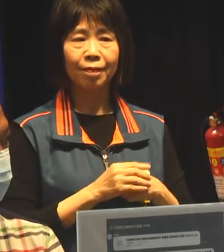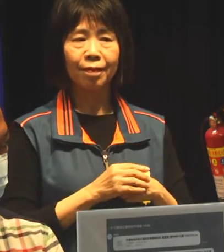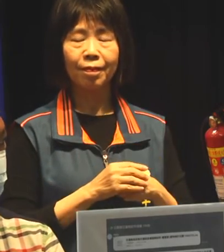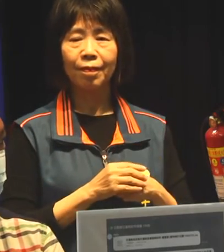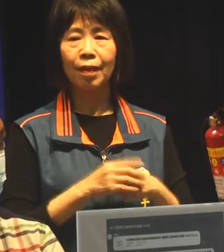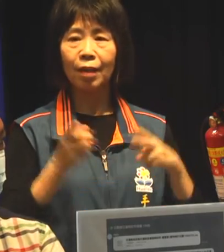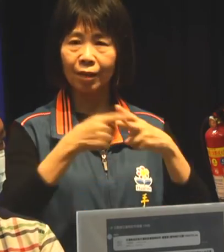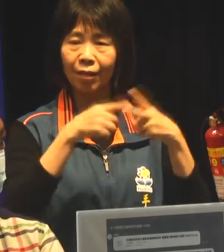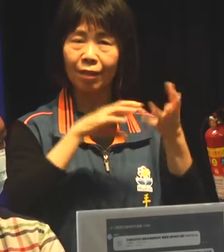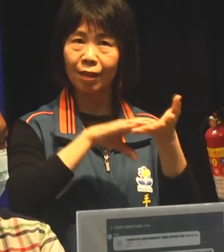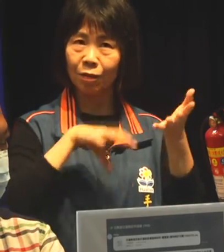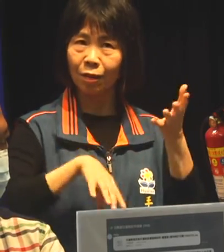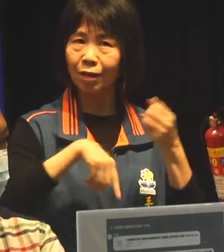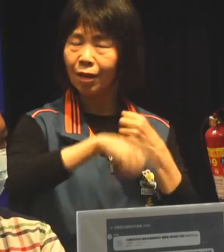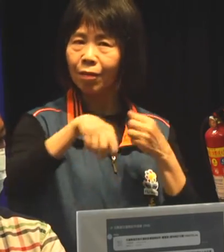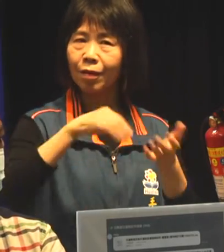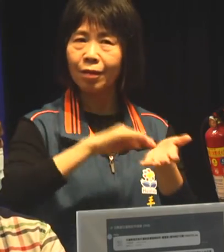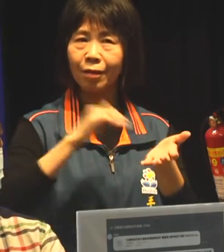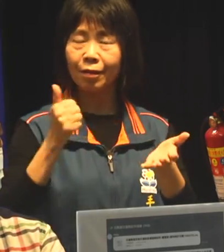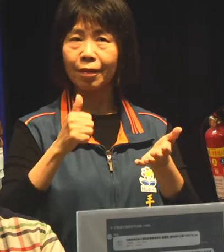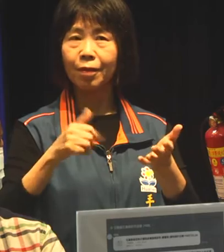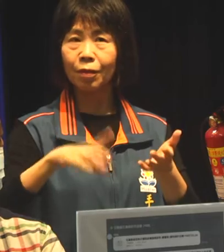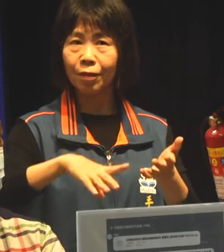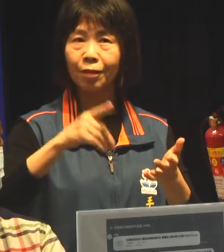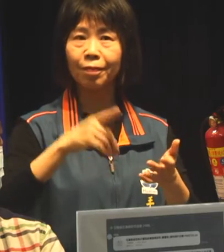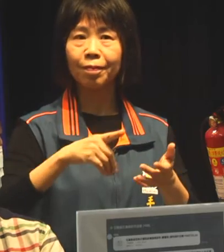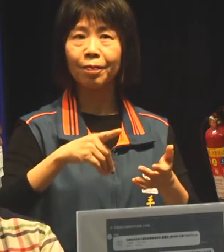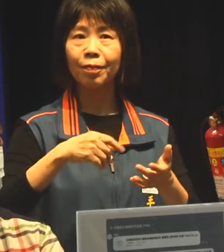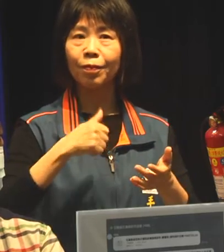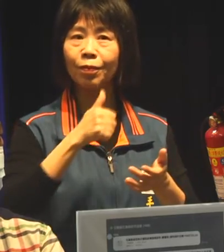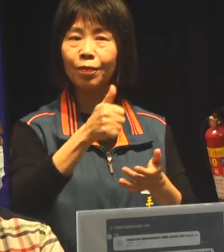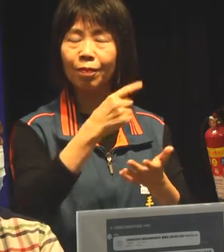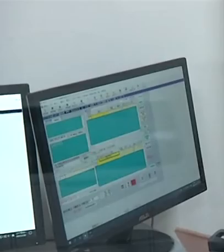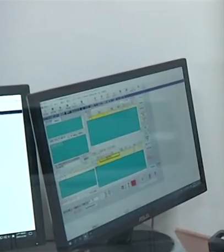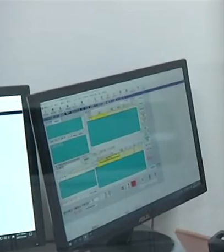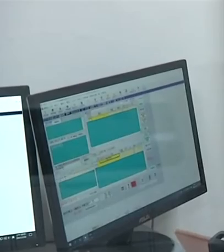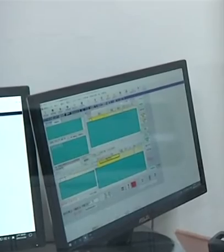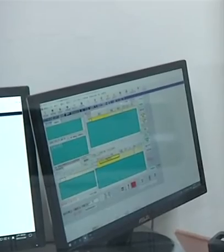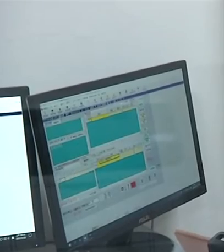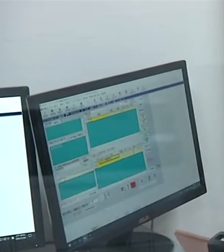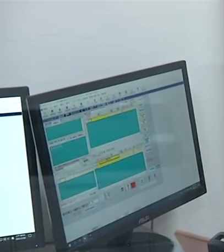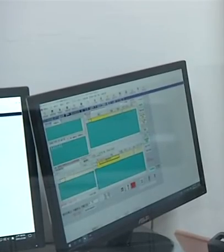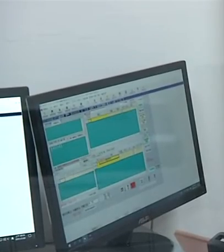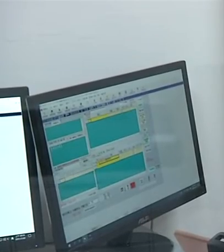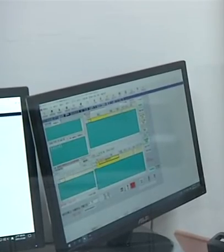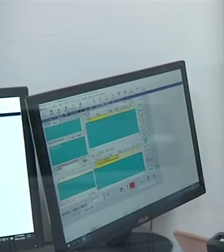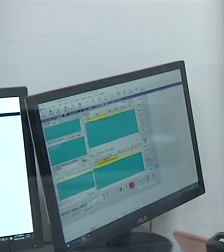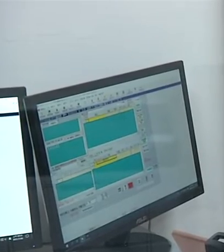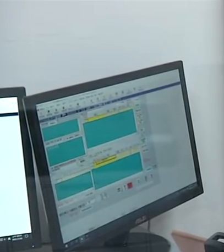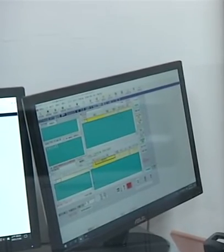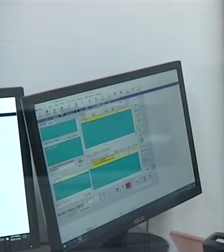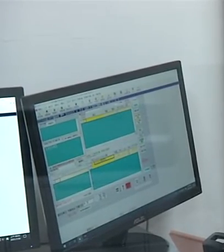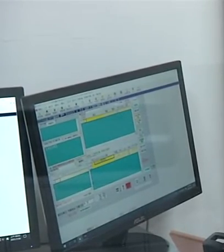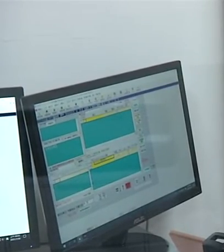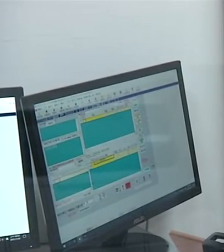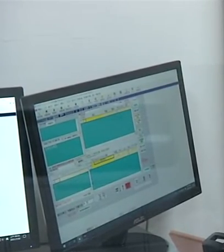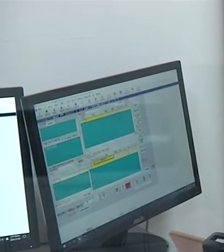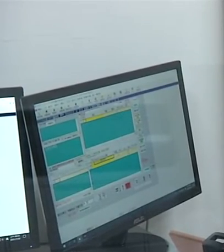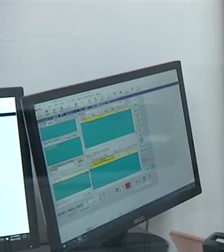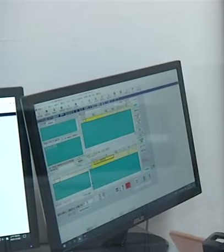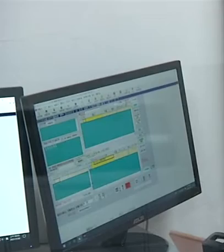基层诊所他们的医师会先去每一个确诊病患都会先去照